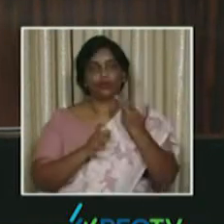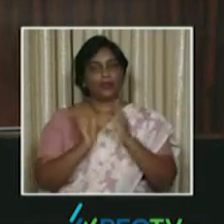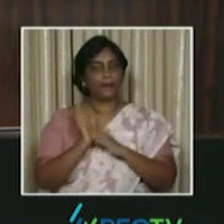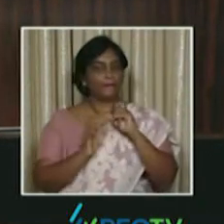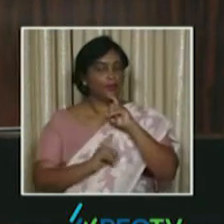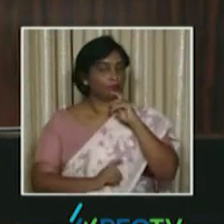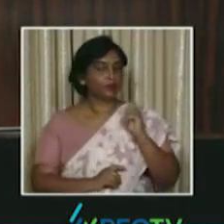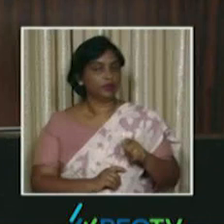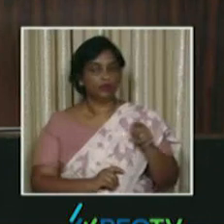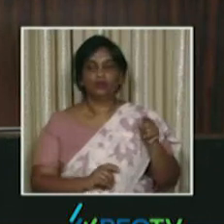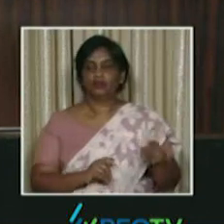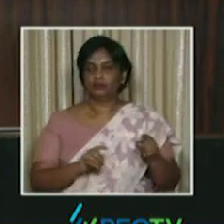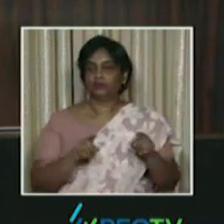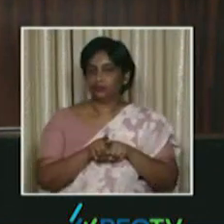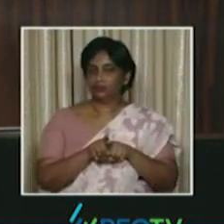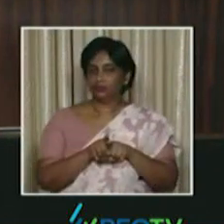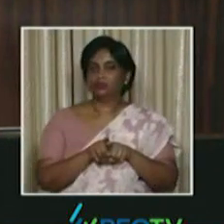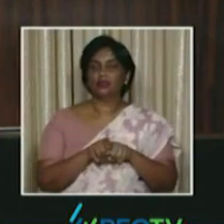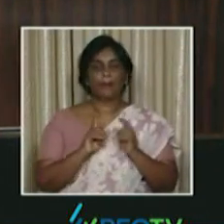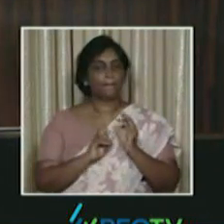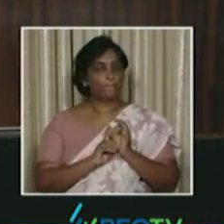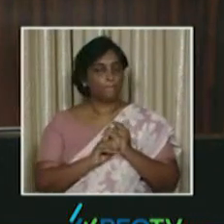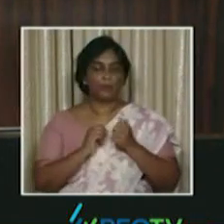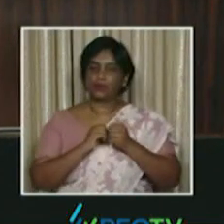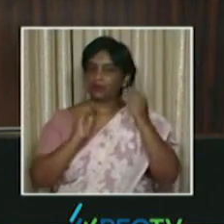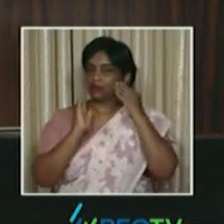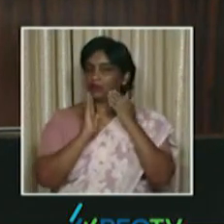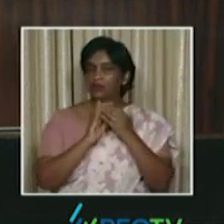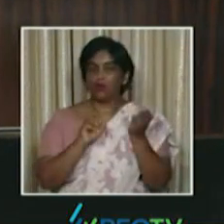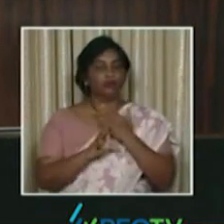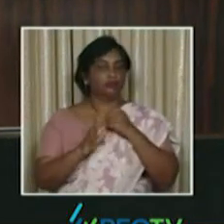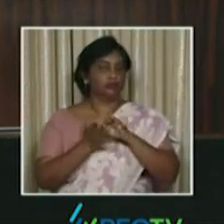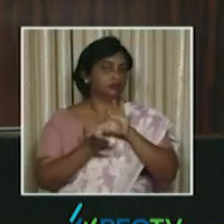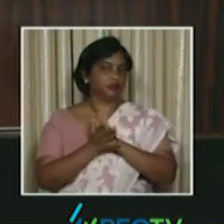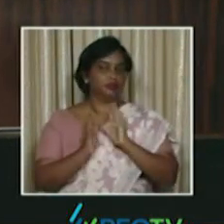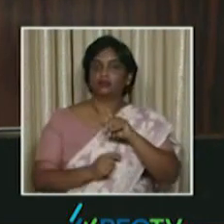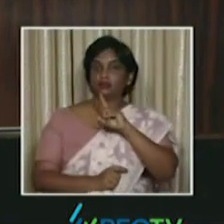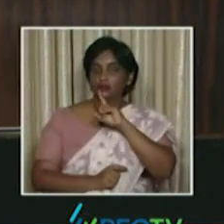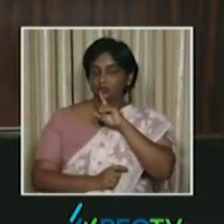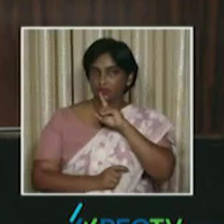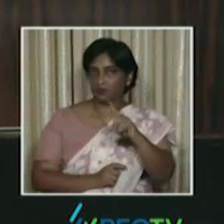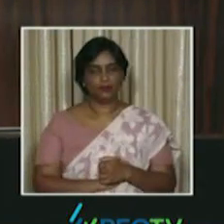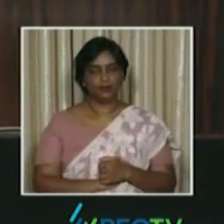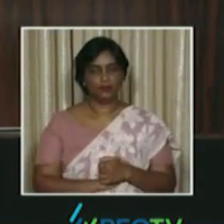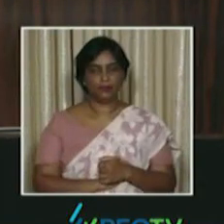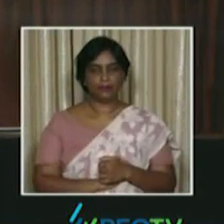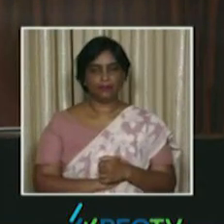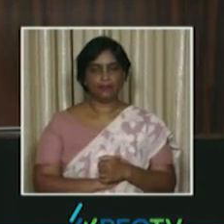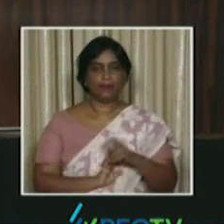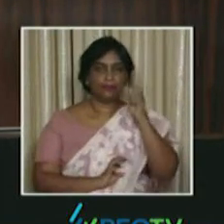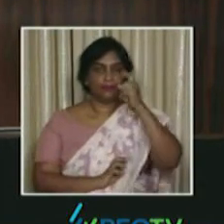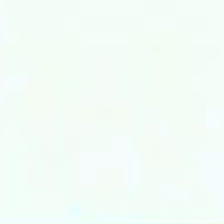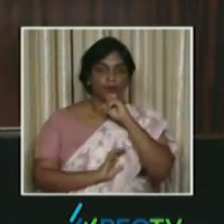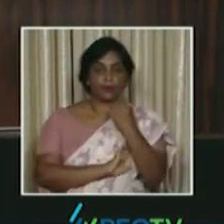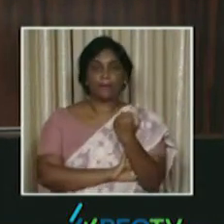ho abhyachana adikaran vinishchakarurunge paujjalika pavatma purna yojanawakin hera matukaron labiya nohakke janatawage